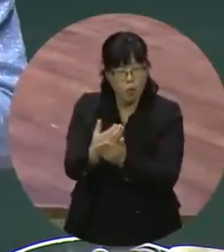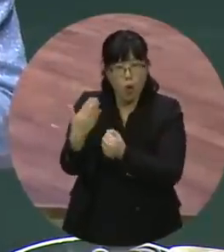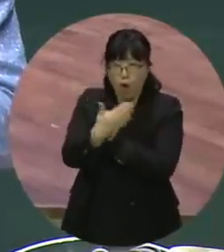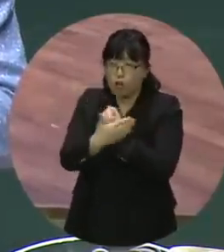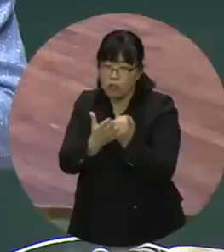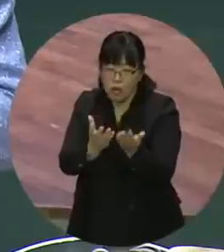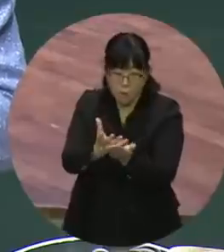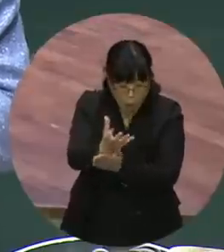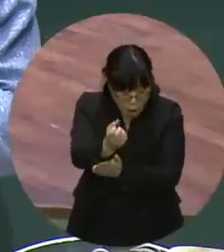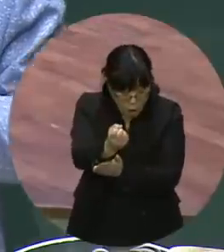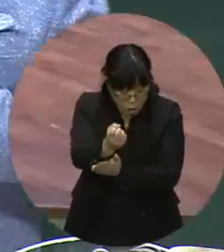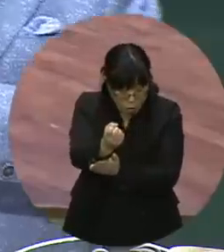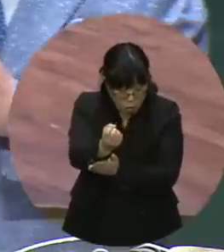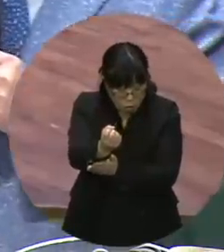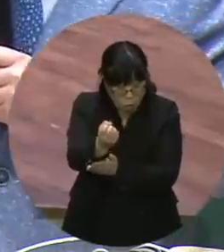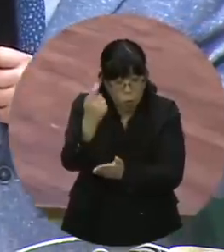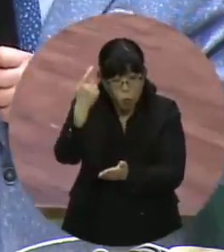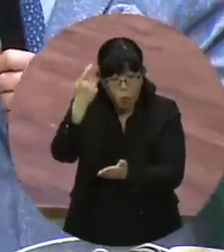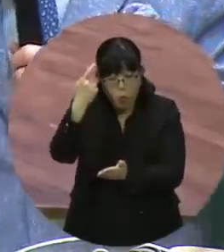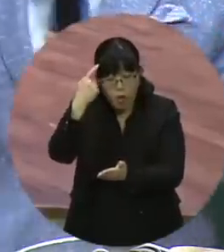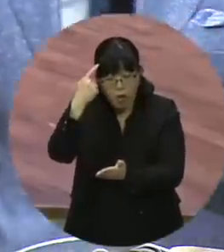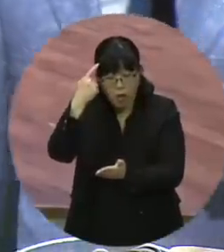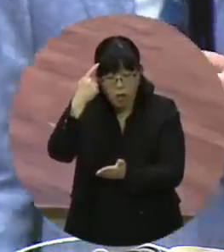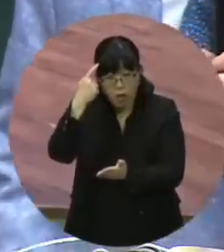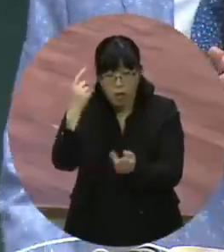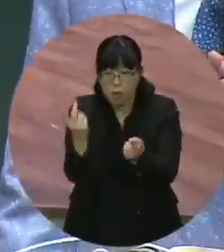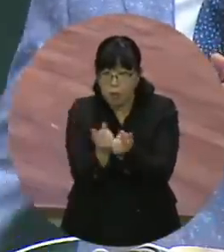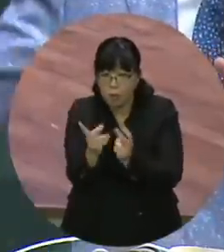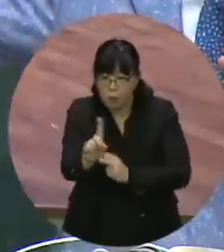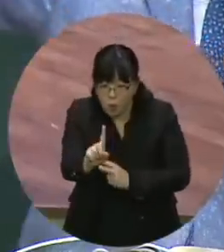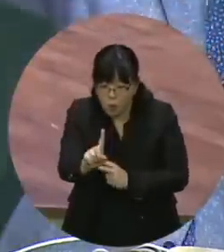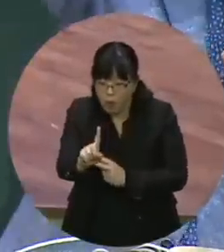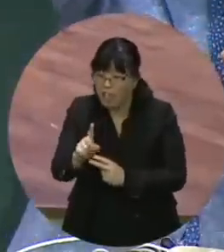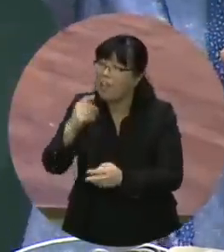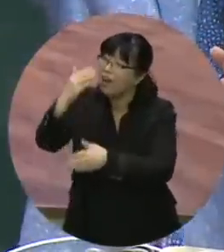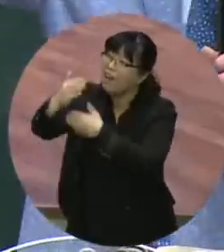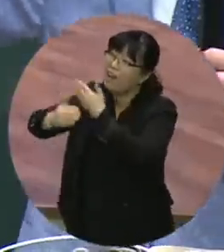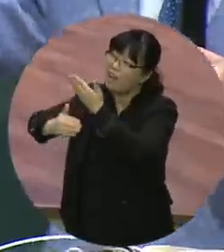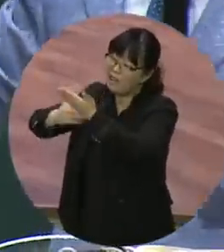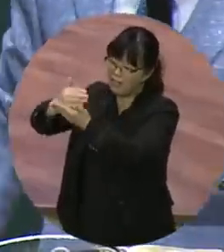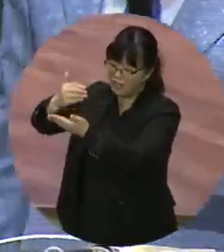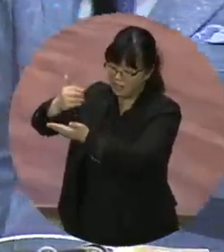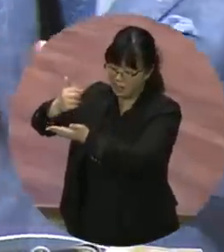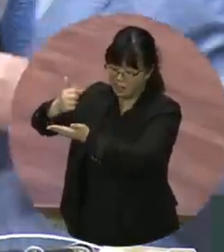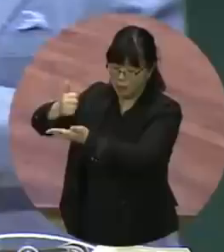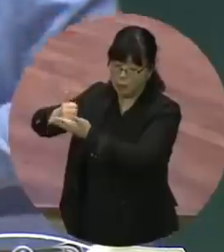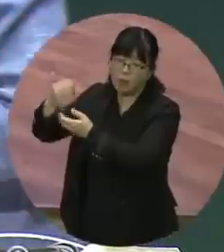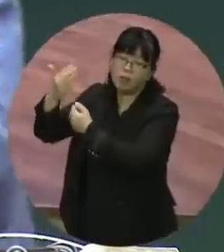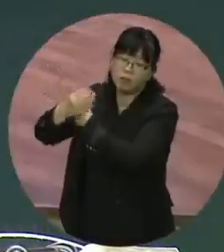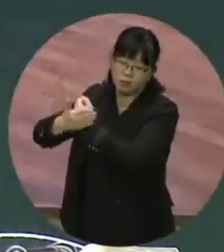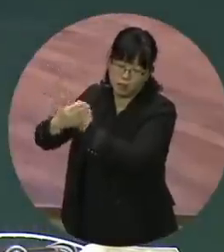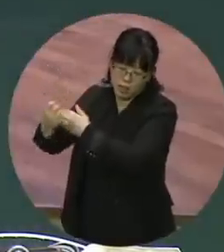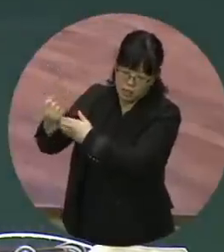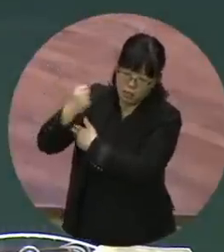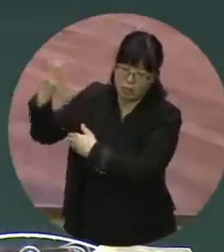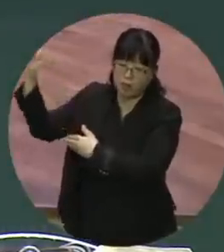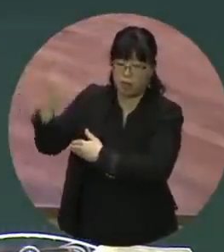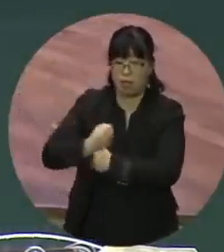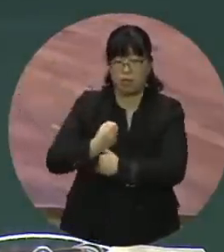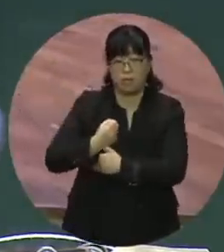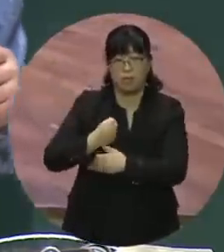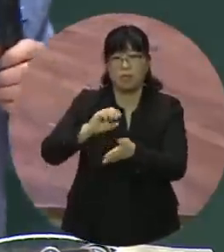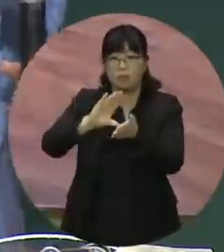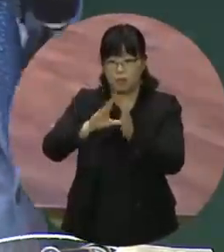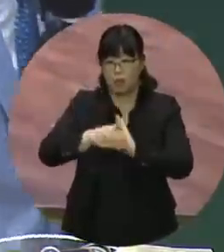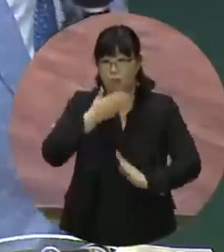모습이에요. 아시겠어요? 그것이 아니고 그냥 형식적으로 거의 한국 교회 다 그래요. 뭐 할 수 없이 신망하고 할 수